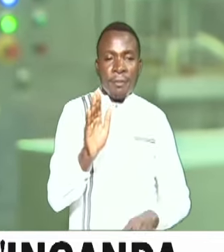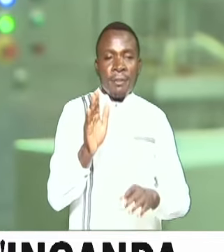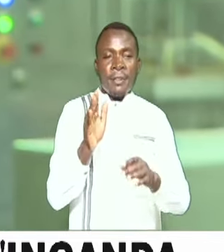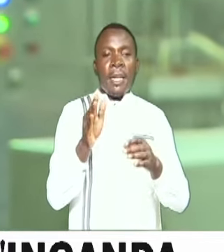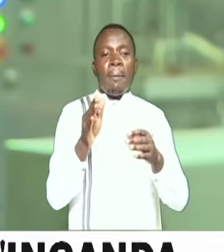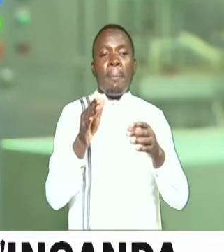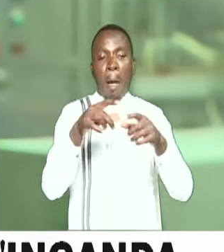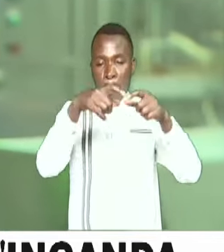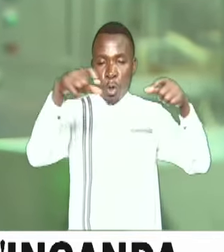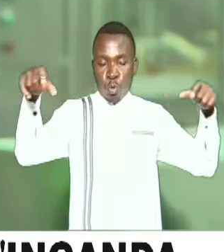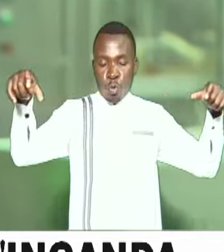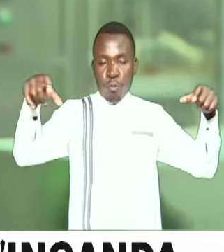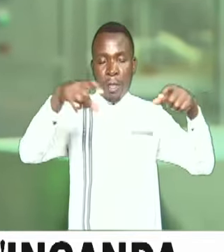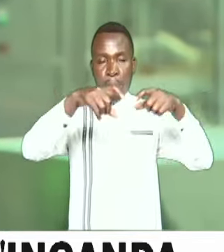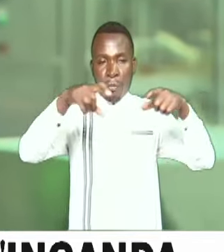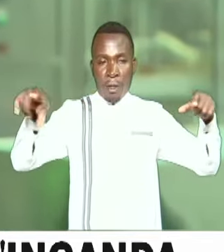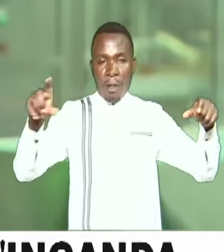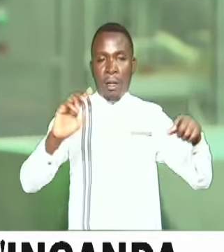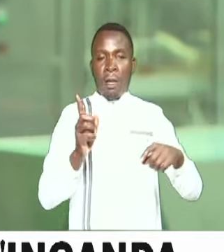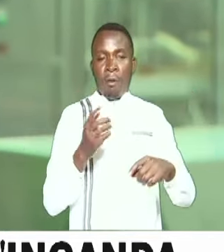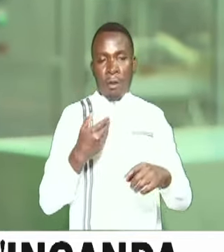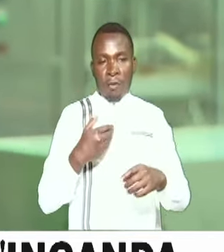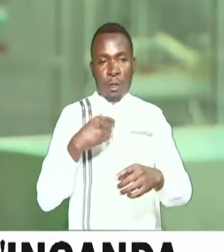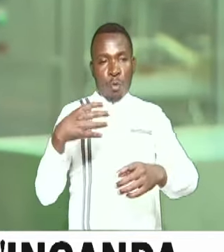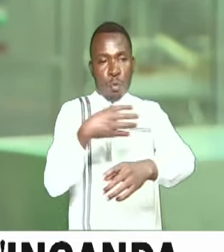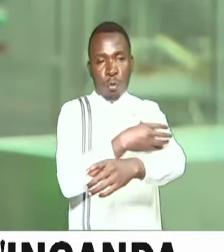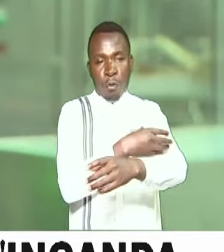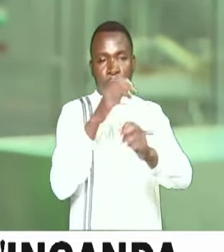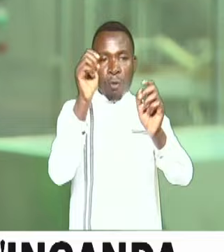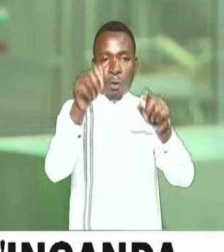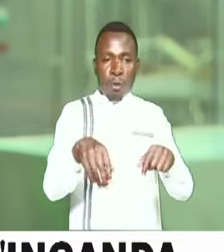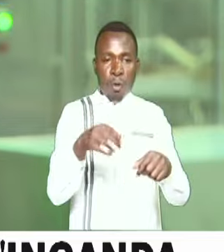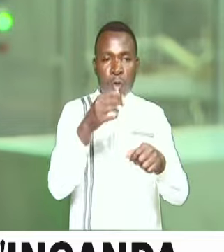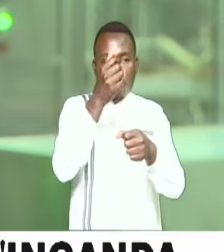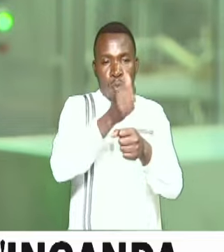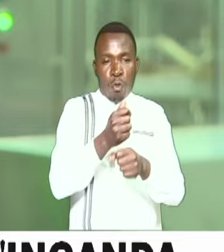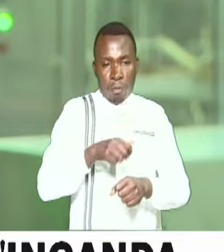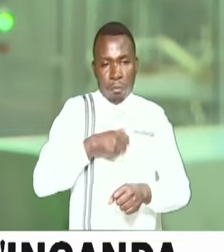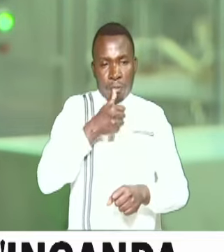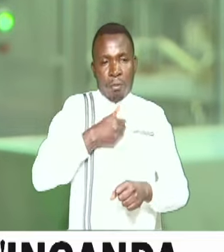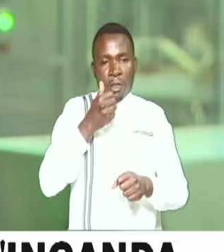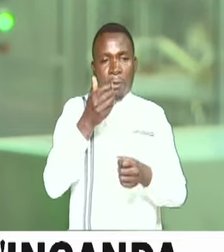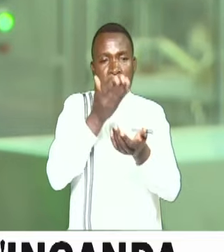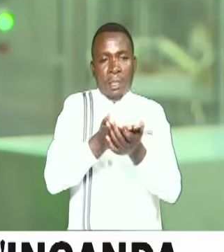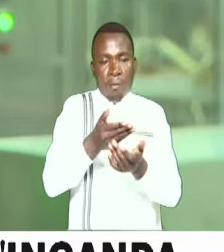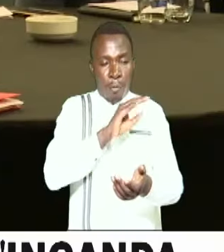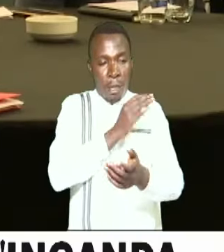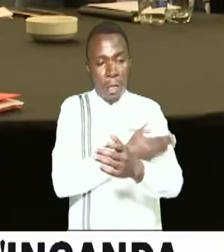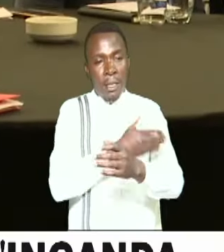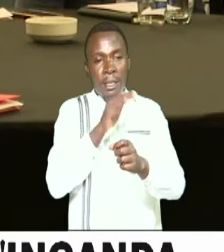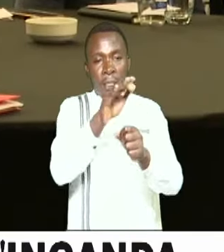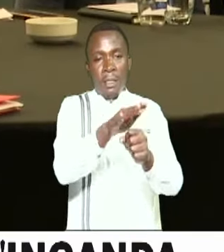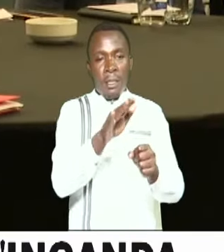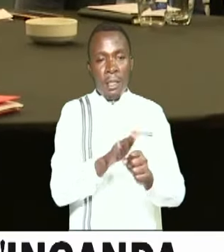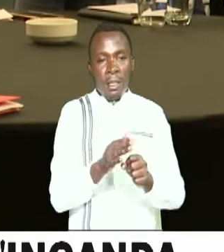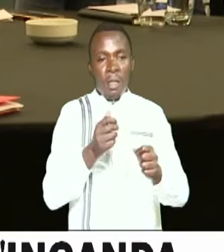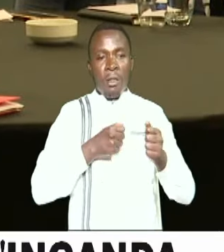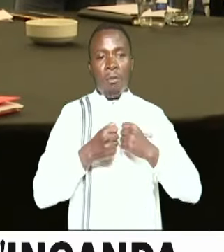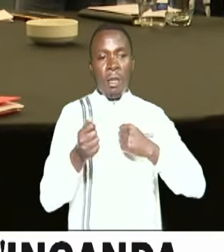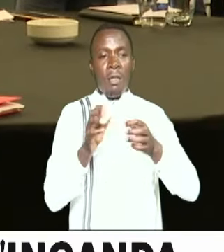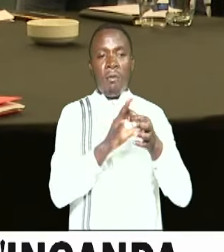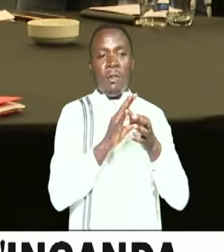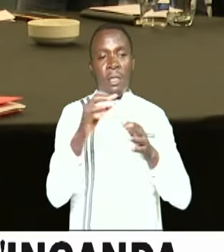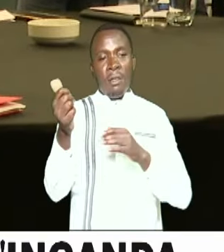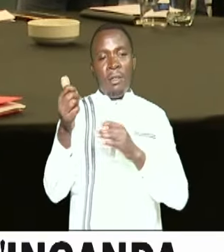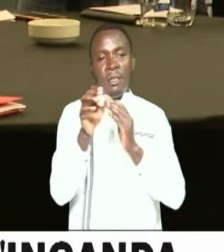Amatube ntabwo turagira ubushobozi bwo kuba twaya mu Rwanda twayikorera, kuko bisaba imbaraga nyinshi cyane. U Rwanda rwifatanyije n'ibihugu